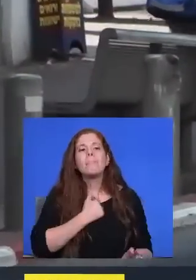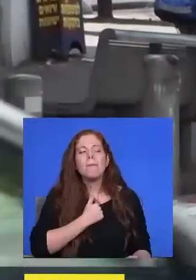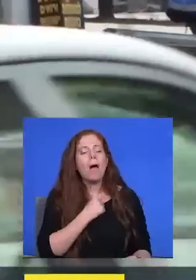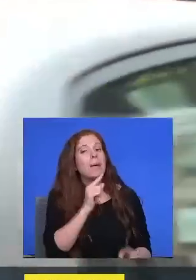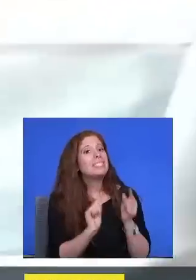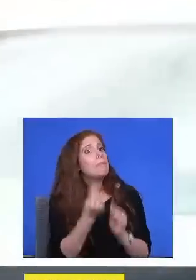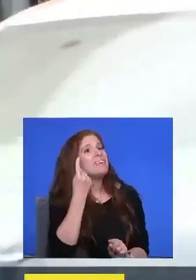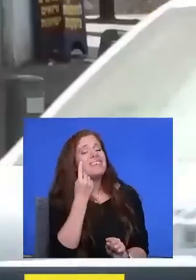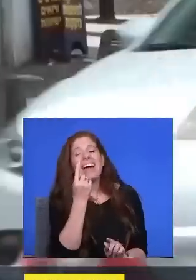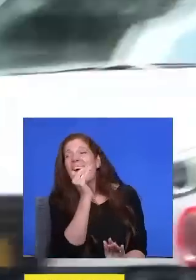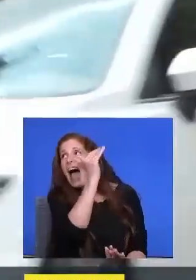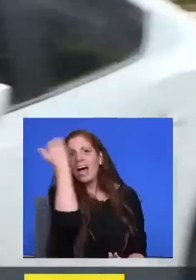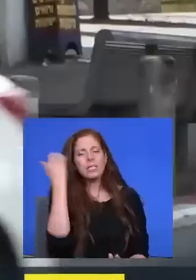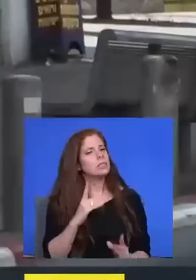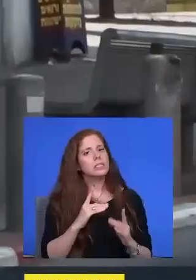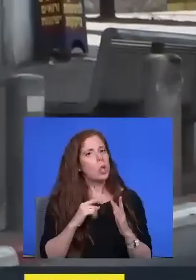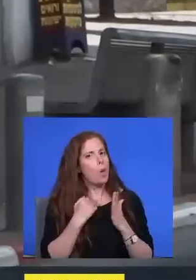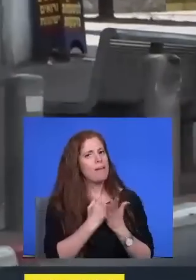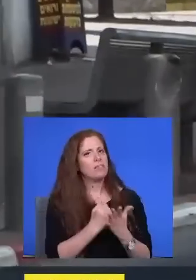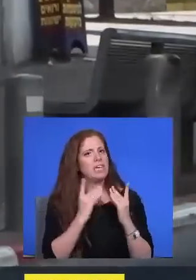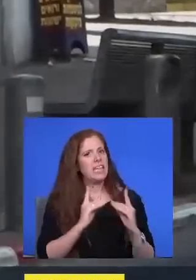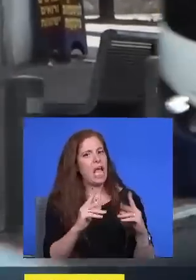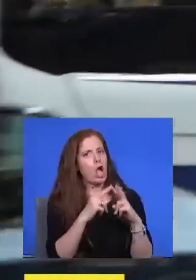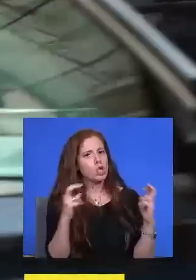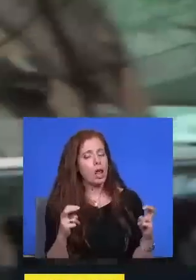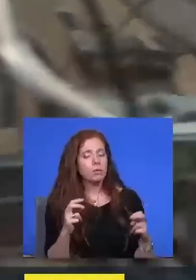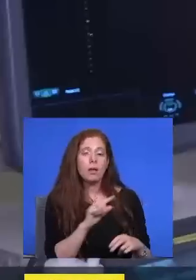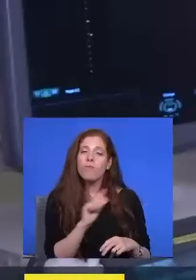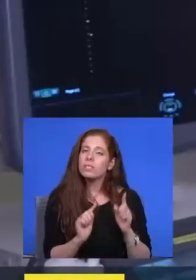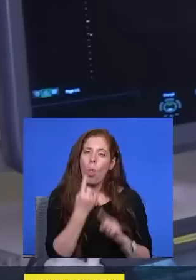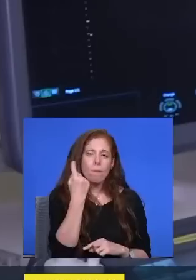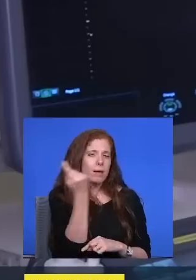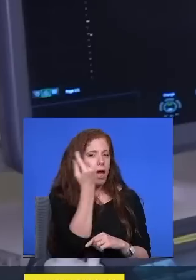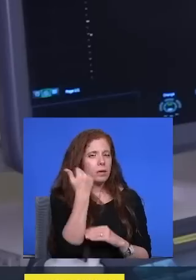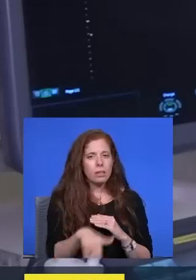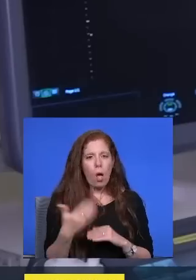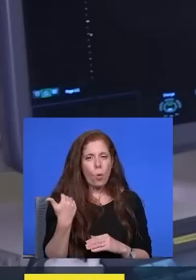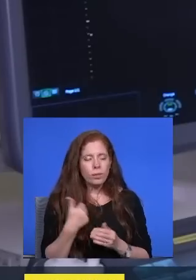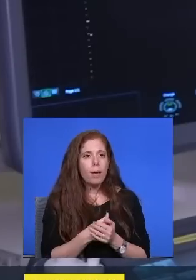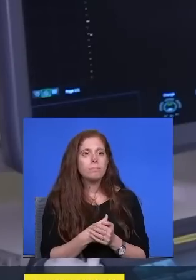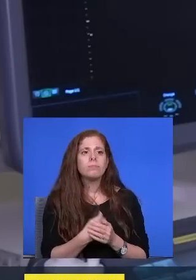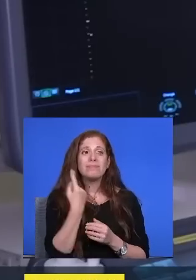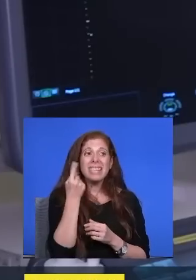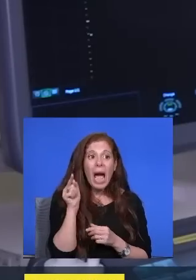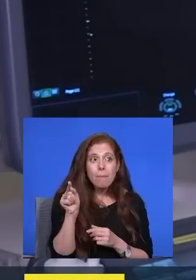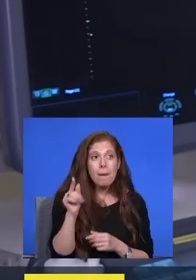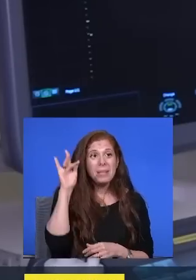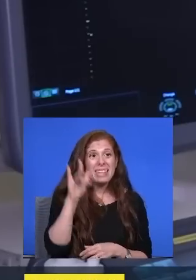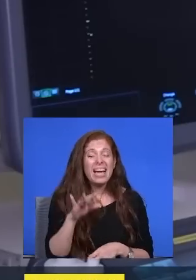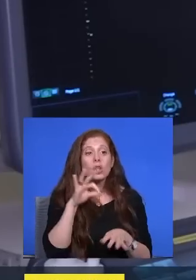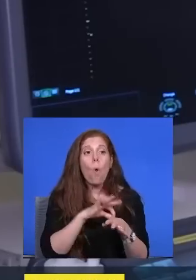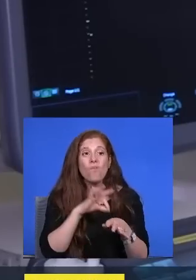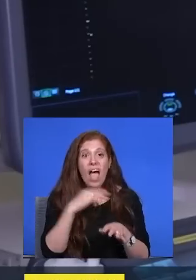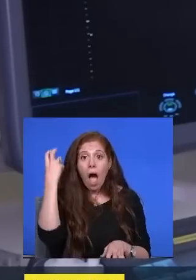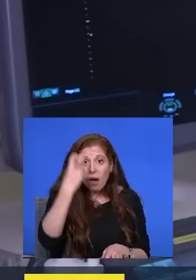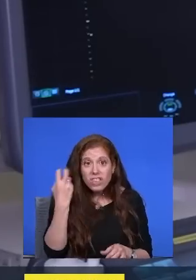שאינו מייצג את דרכה של העיר, אולם אין מדובר במקרה היחיד לאחרונה. אחד מהם כנגד רופא ערבי